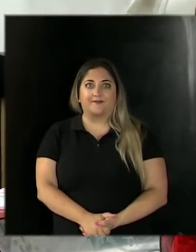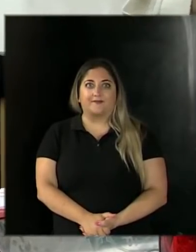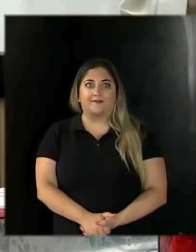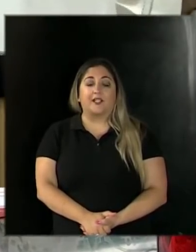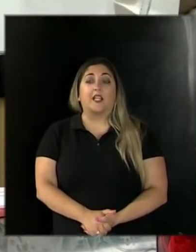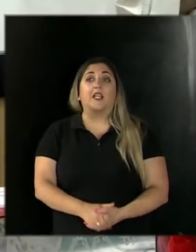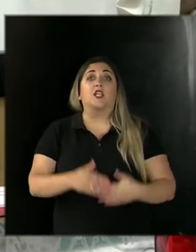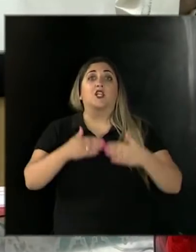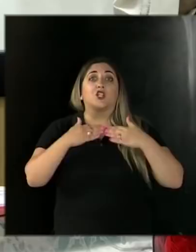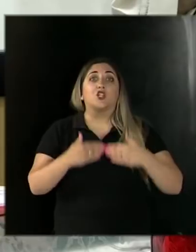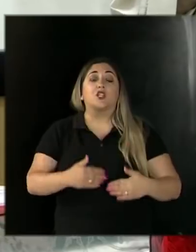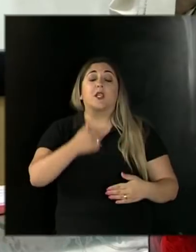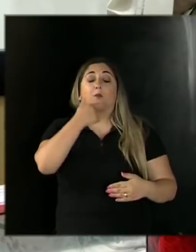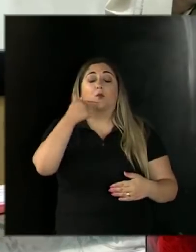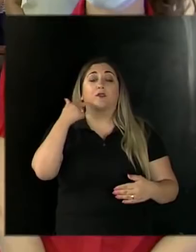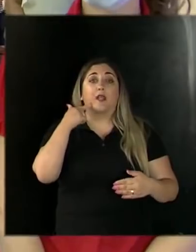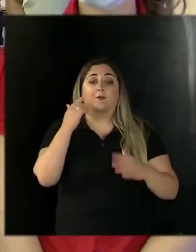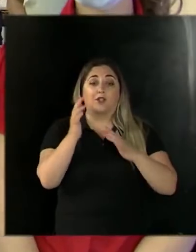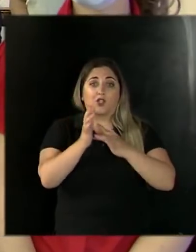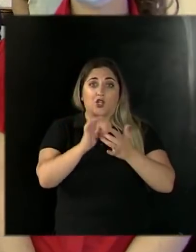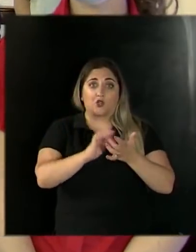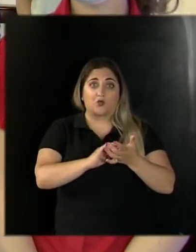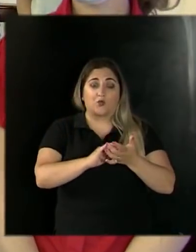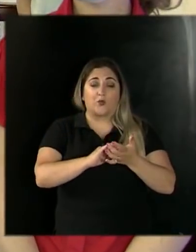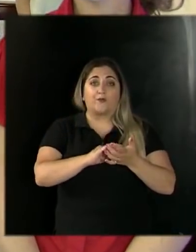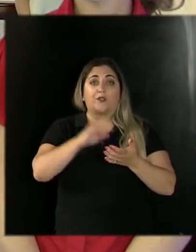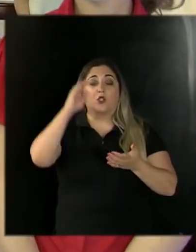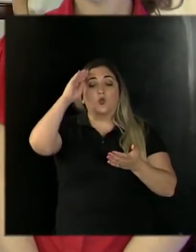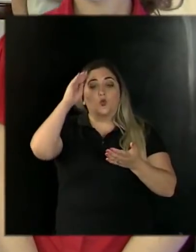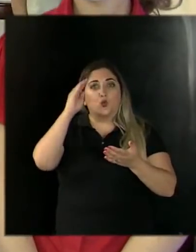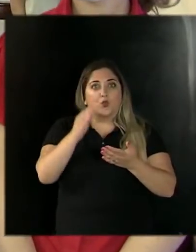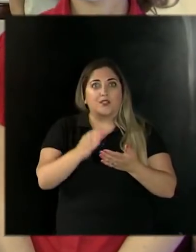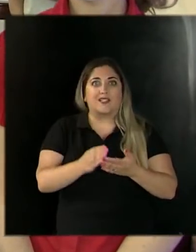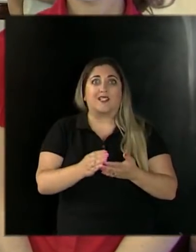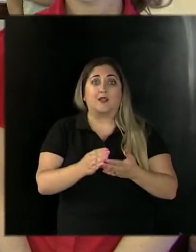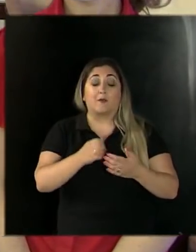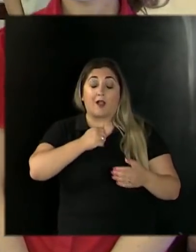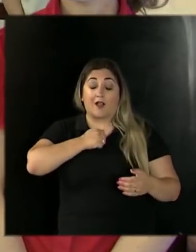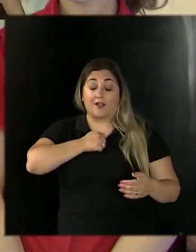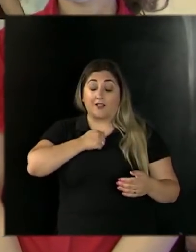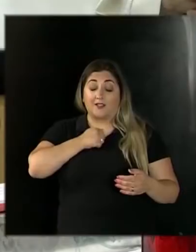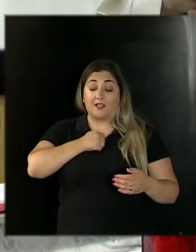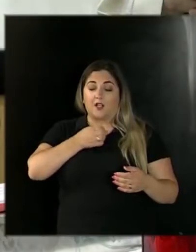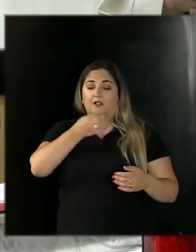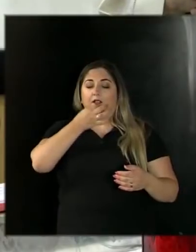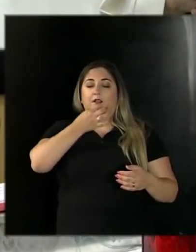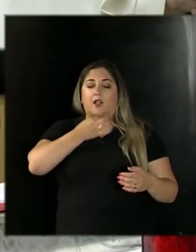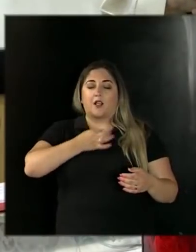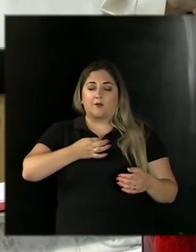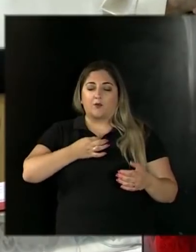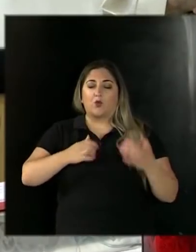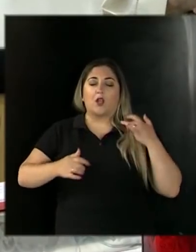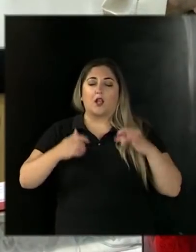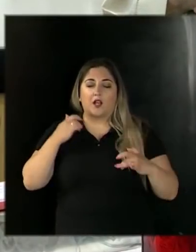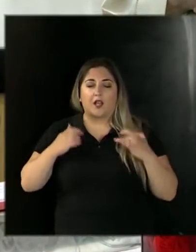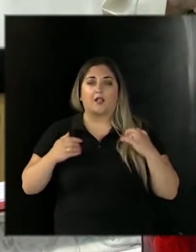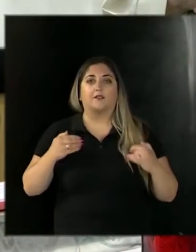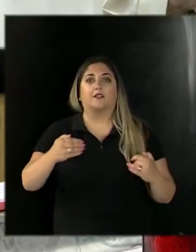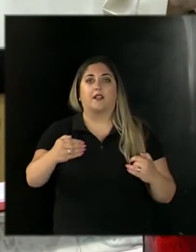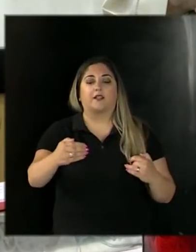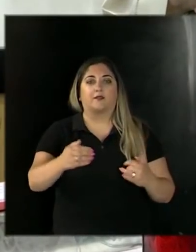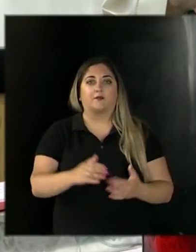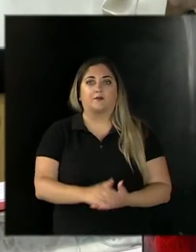Il-ġisem flimkien mad-demm ta' Sidna Ġesu Kristu ikunu jiswew lilna li se nitqarbnu bihom għal ħajja ta'